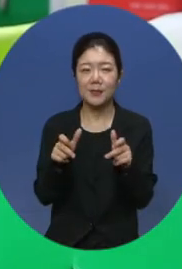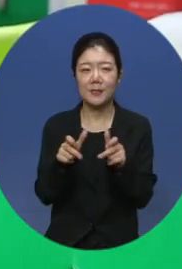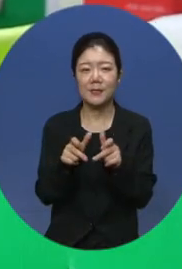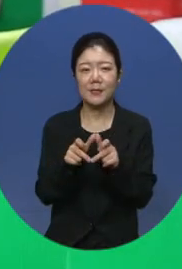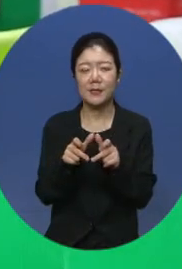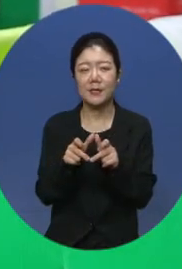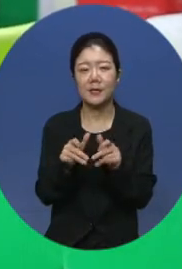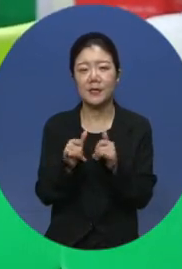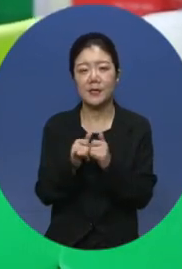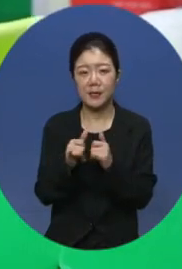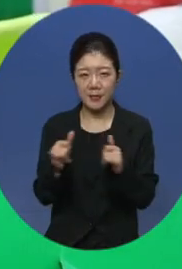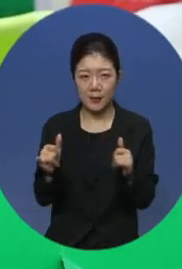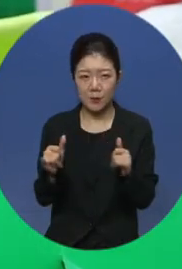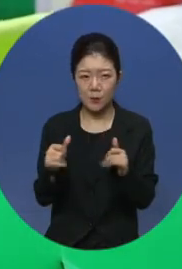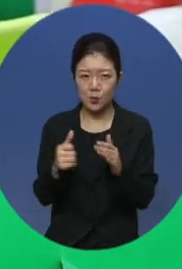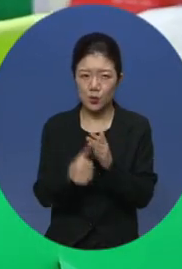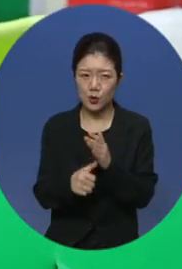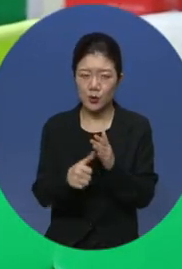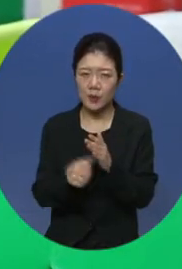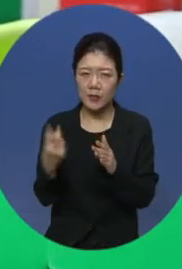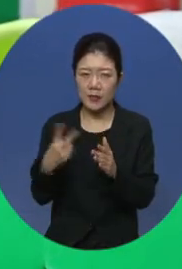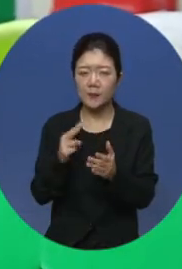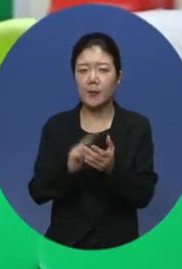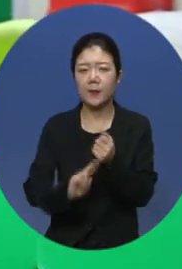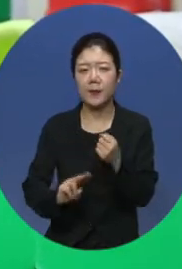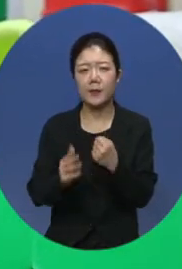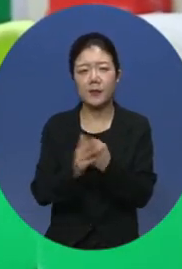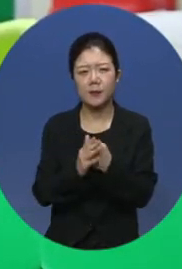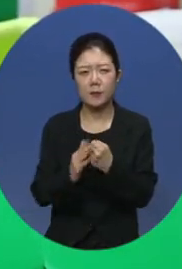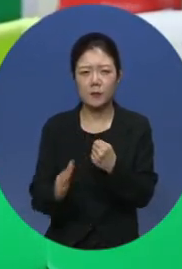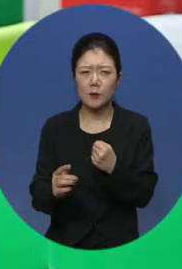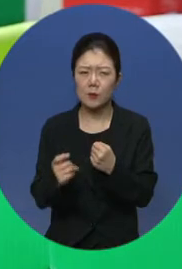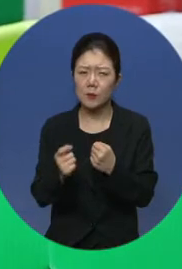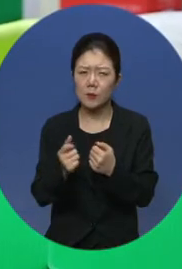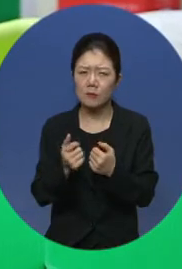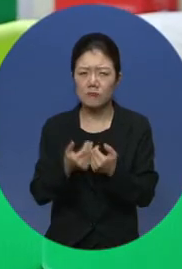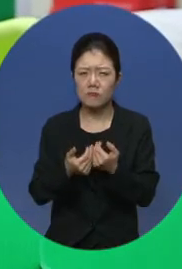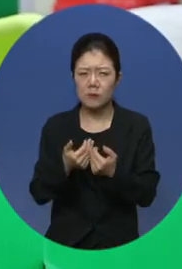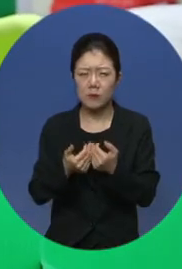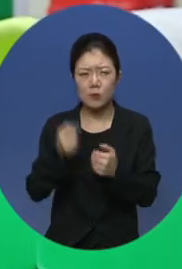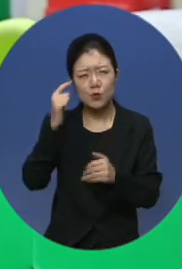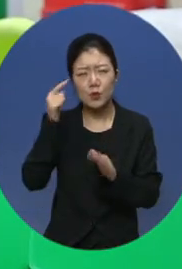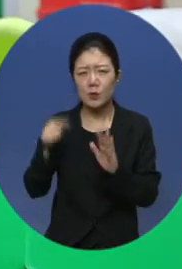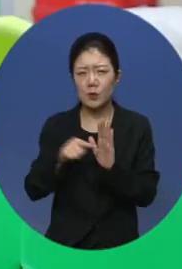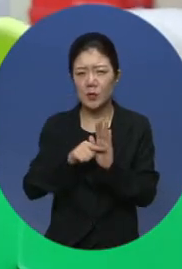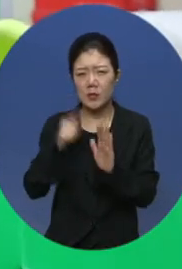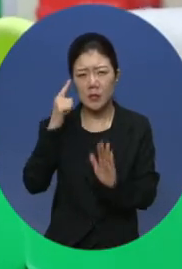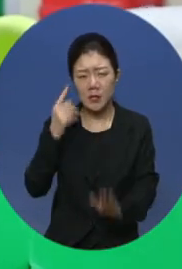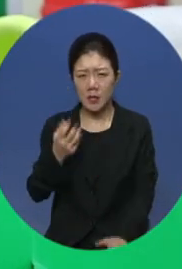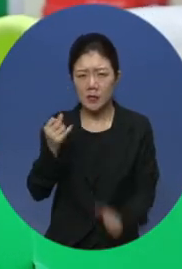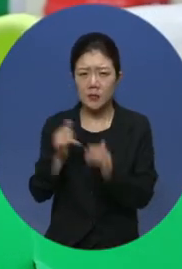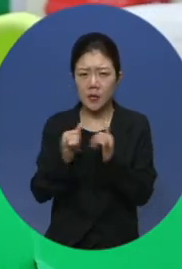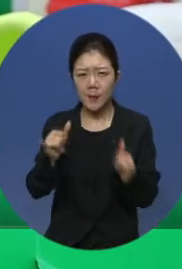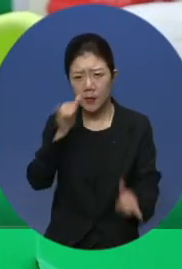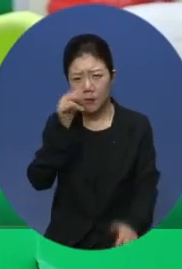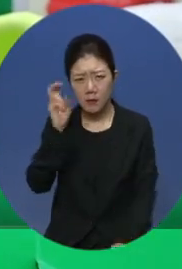이제 뭐 물건을 재판매하니까 뭐 좀 그럴 수 있는 거 아니냐라고 부정적인 생각을 가지고 있는 분도 있을 것 같아요. 초반에 그런 분